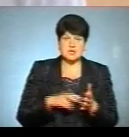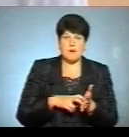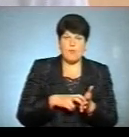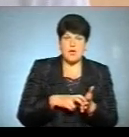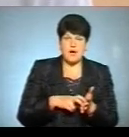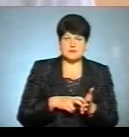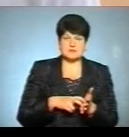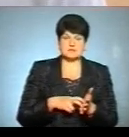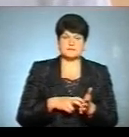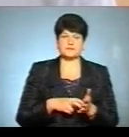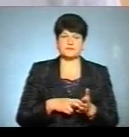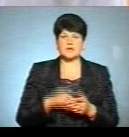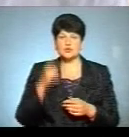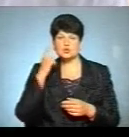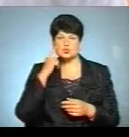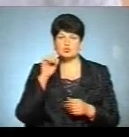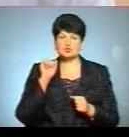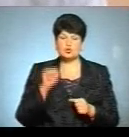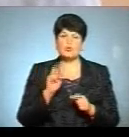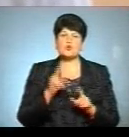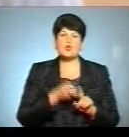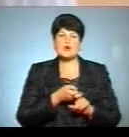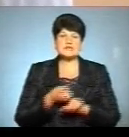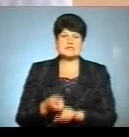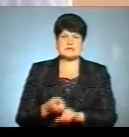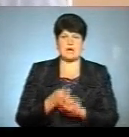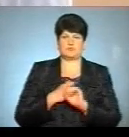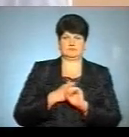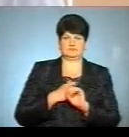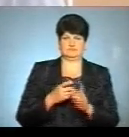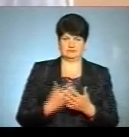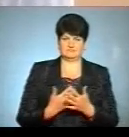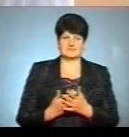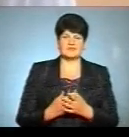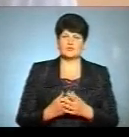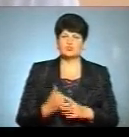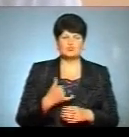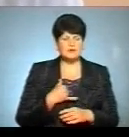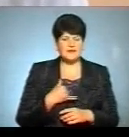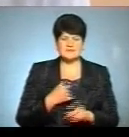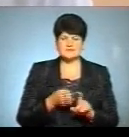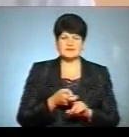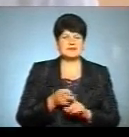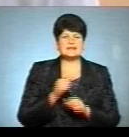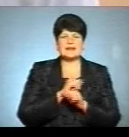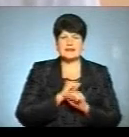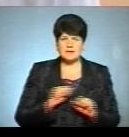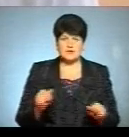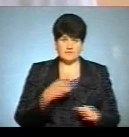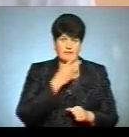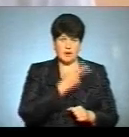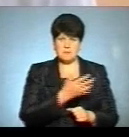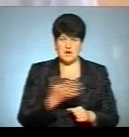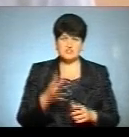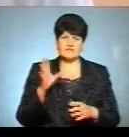бояться, думають, що можна когось заразити або самому заразитися. У нас заразитися практично неможливо. Ви це бачите, у нас